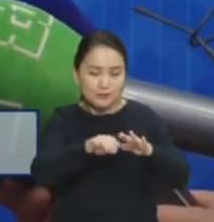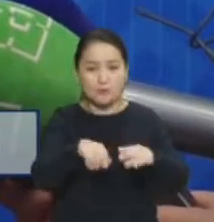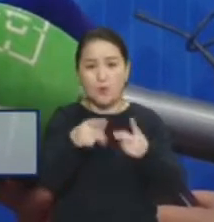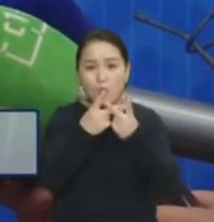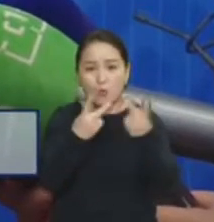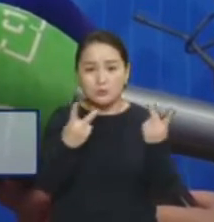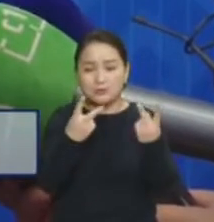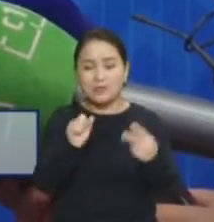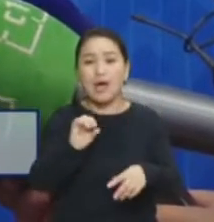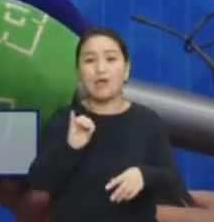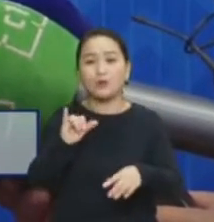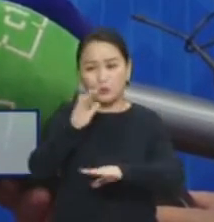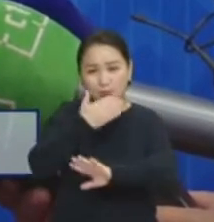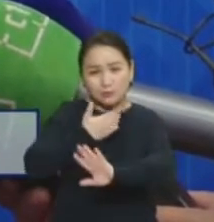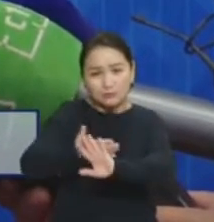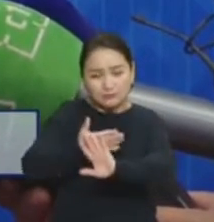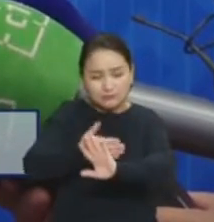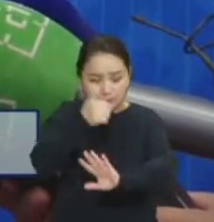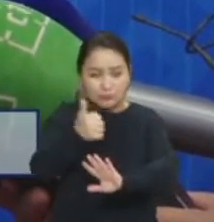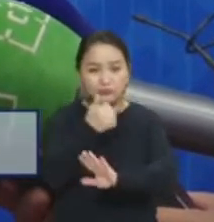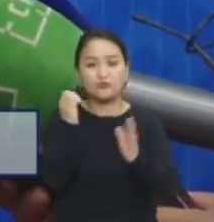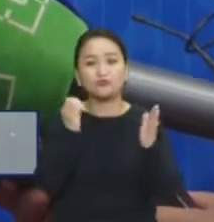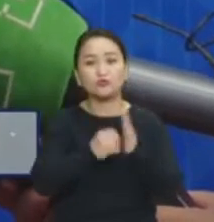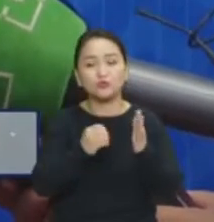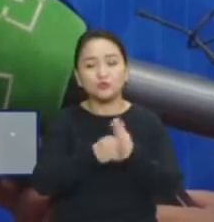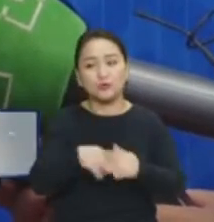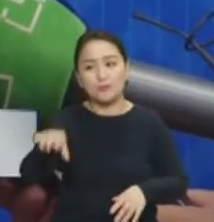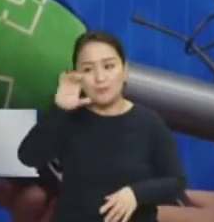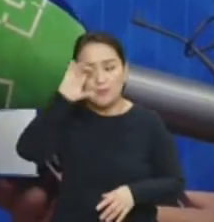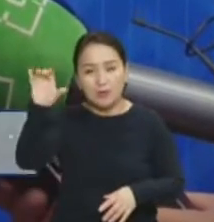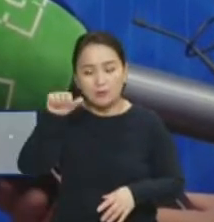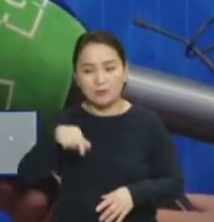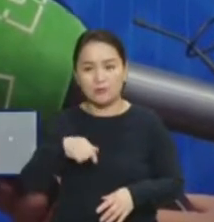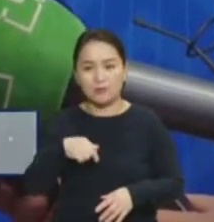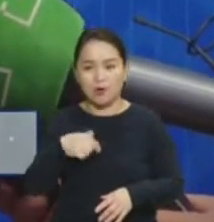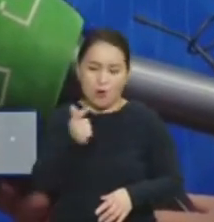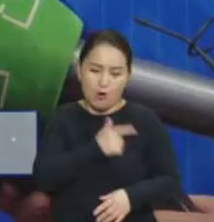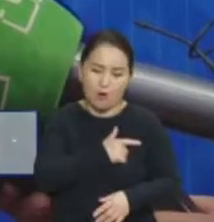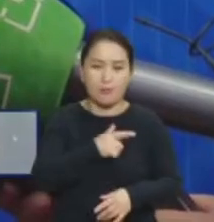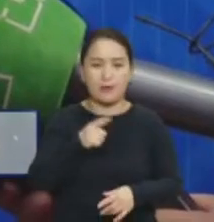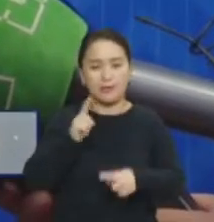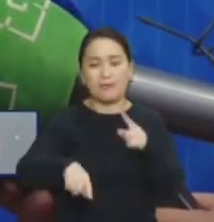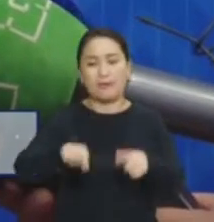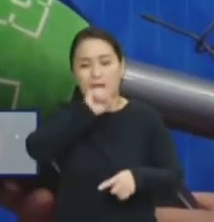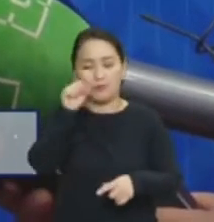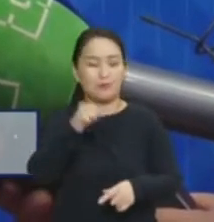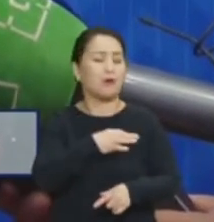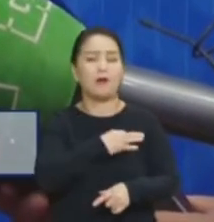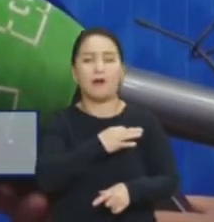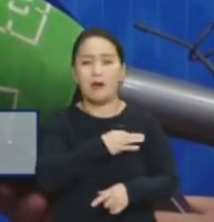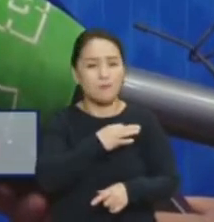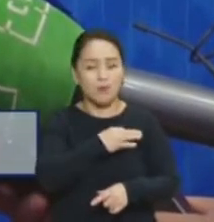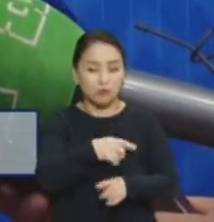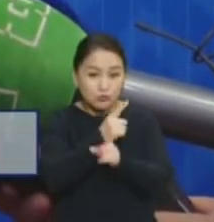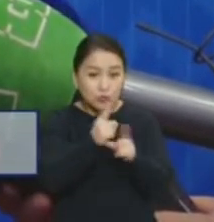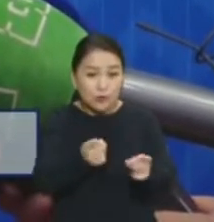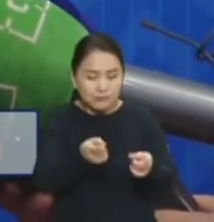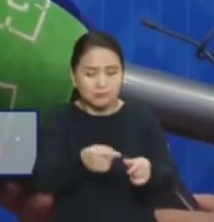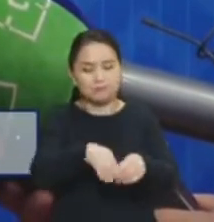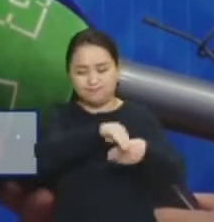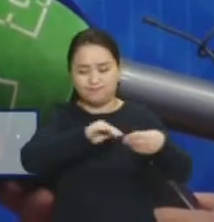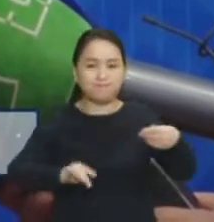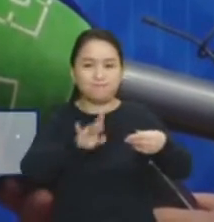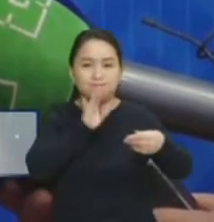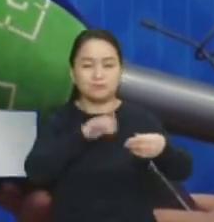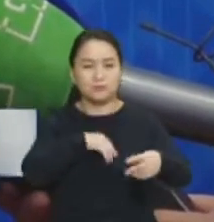асуудал учраас энэ дээр бол хатуу арга хэмжээ авна. Тэр аж ахуйн нэгж байгуулах нь ямар ч гомдлолтой бай, ямар ч асуудалтай бай зөрчил илэрхийл юм бол шууд хүчингүү